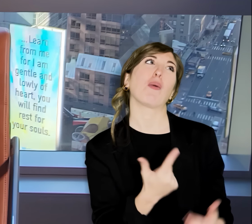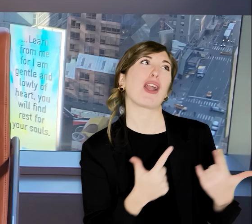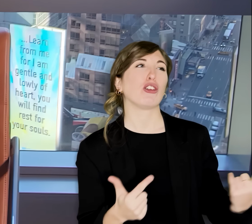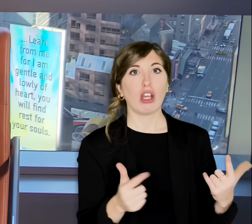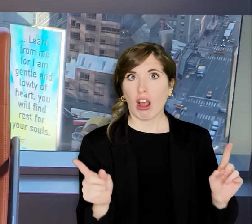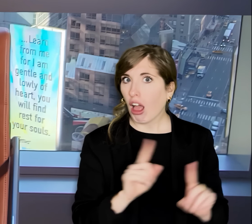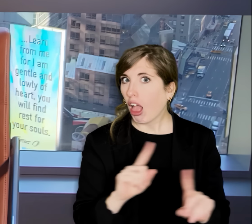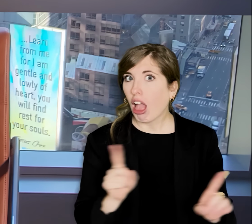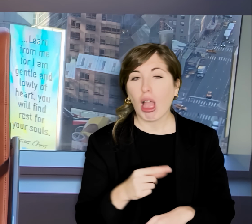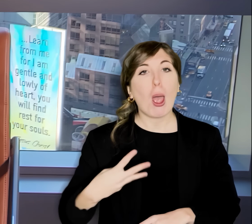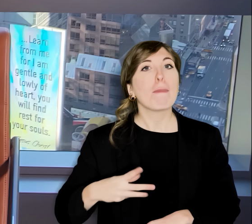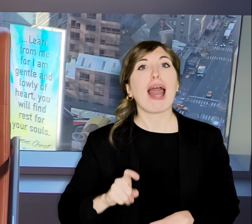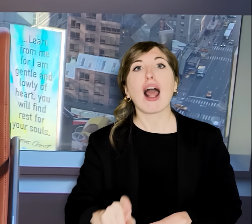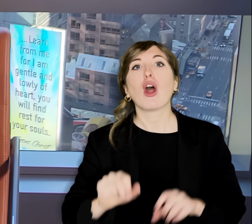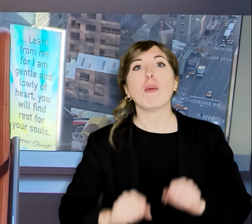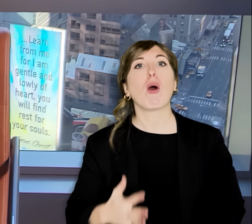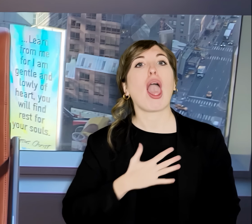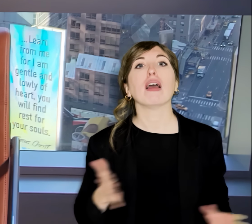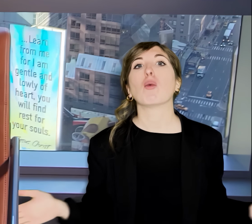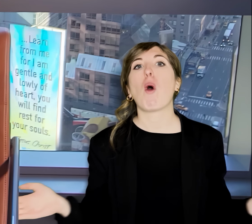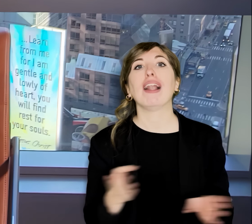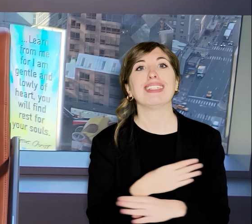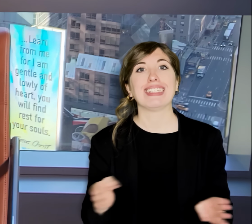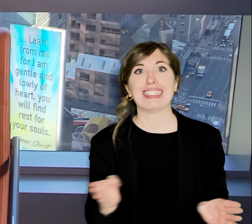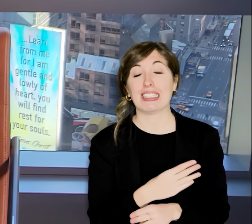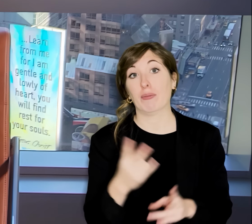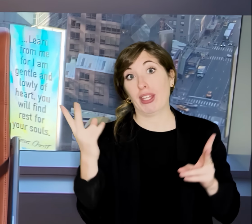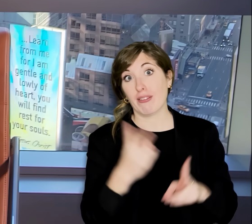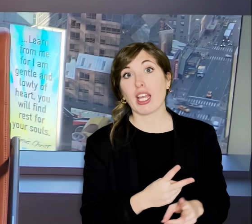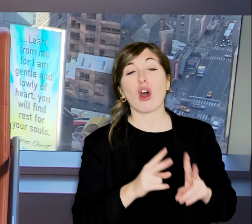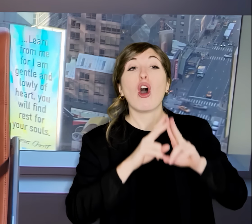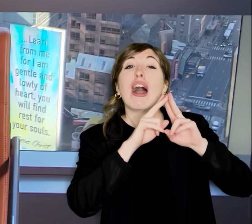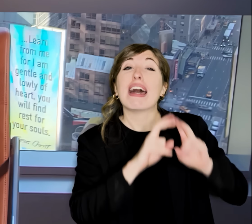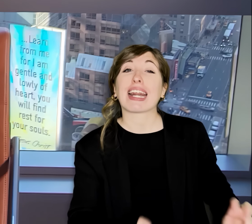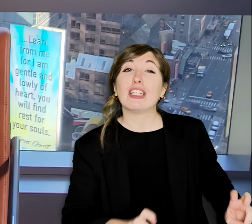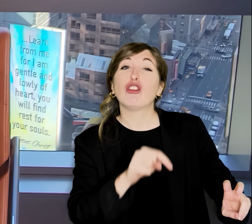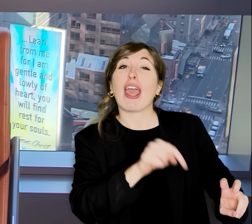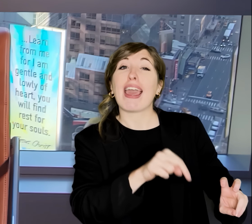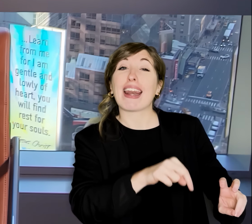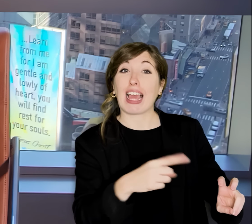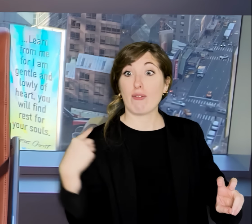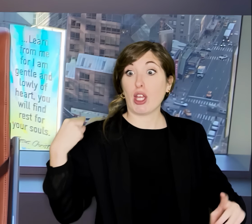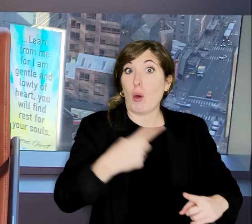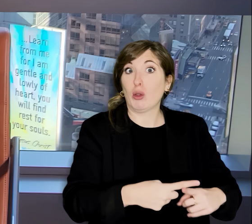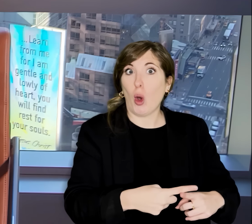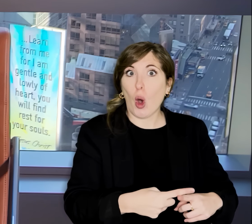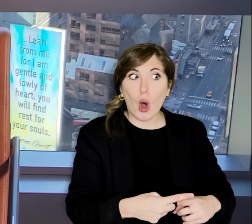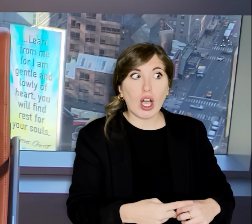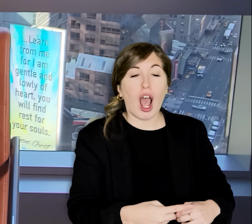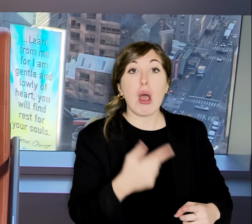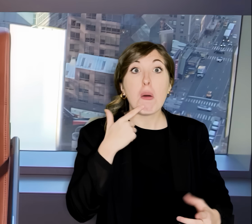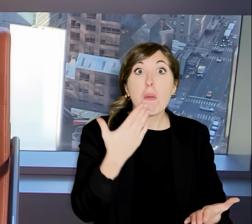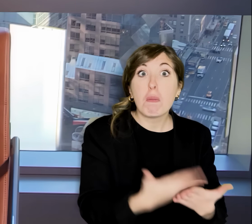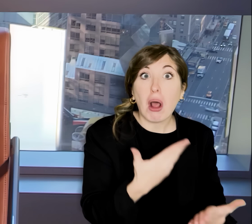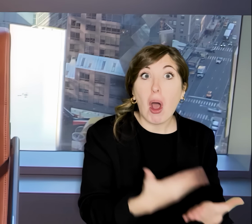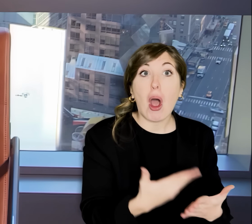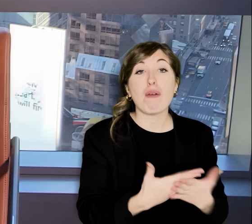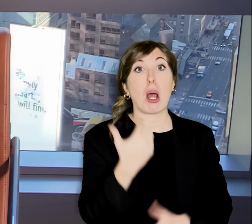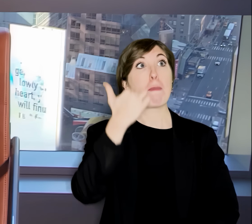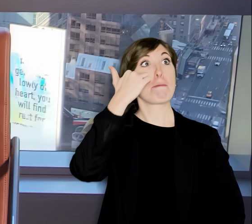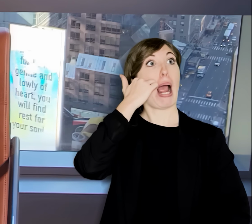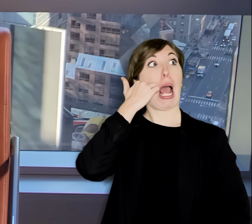venire a qualsiasi età ancora non è stato descritto in letteratura un melanoma congenito cioè la mamma Gra che ha